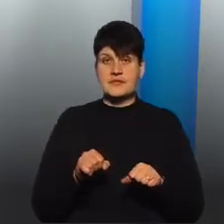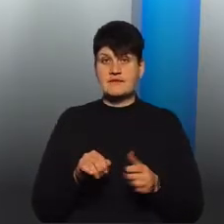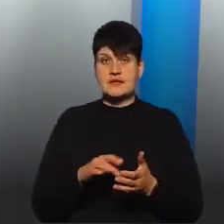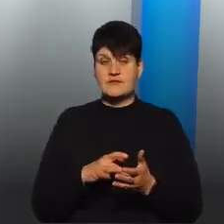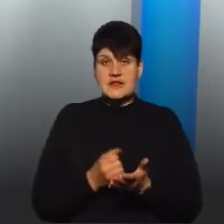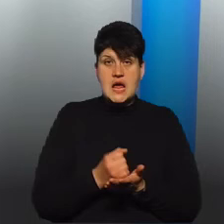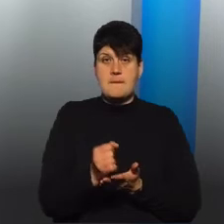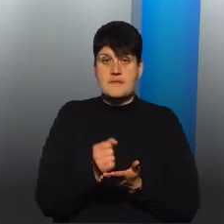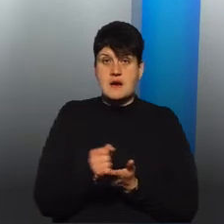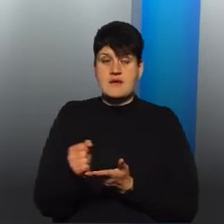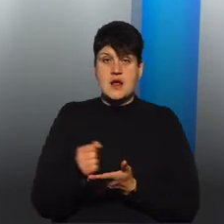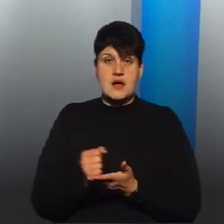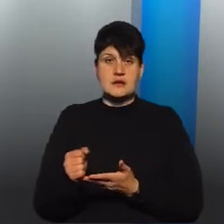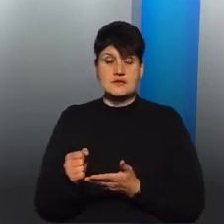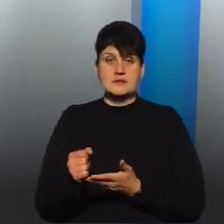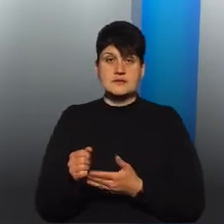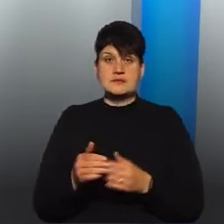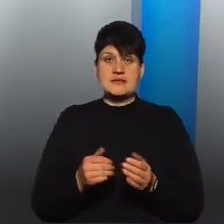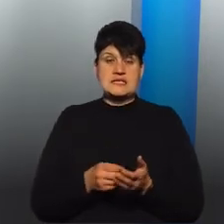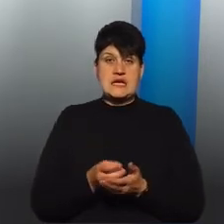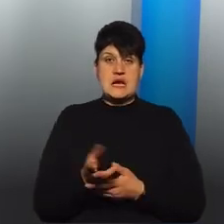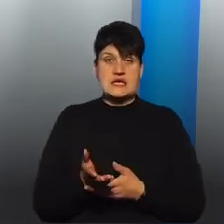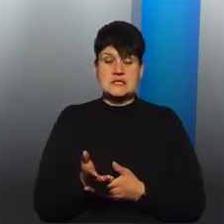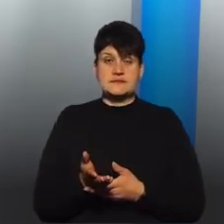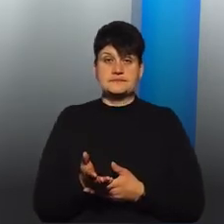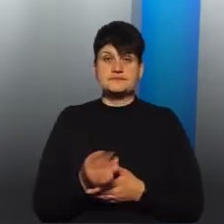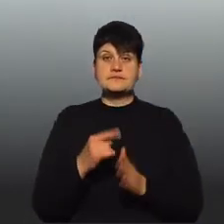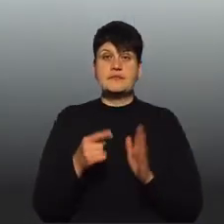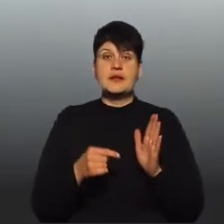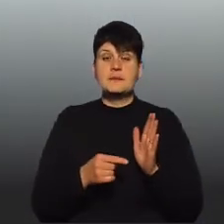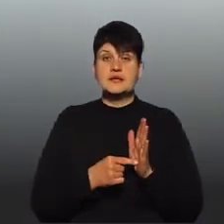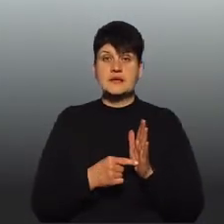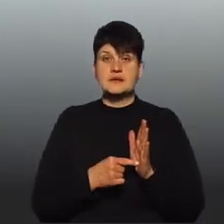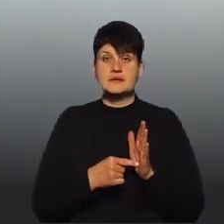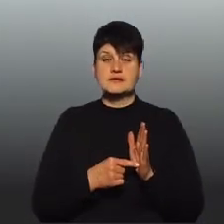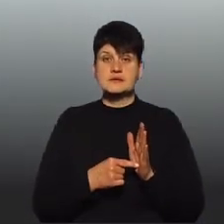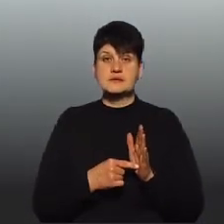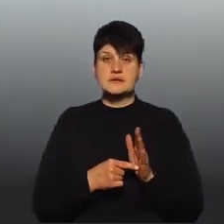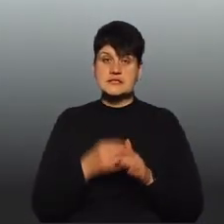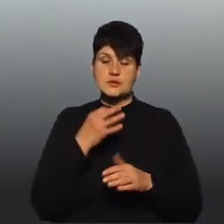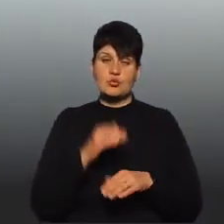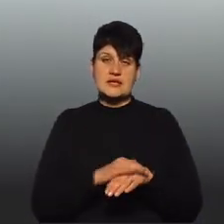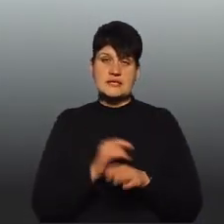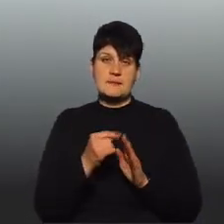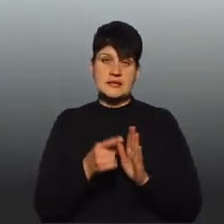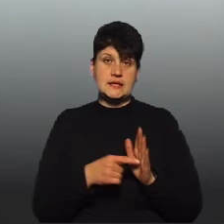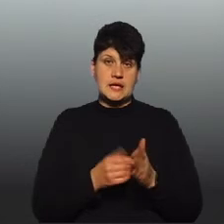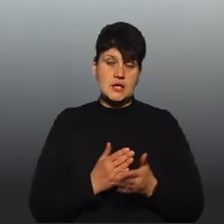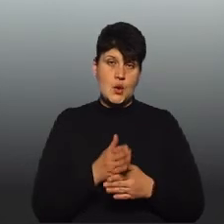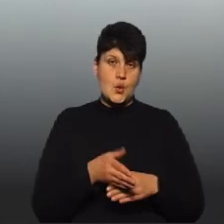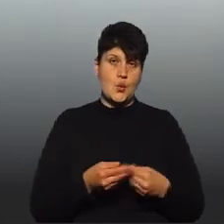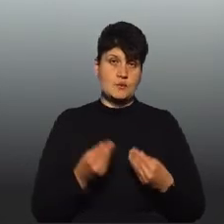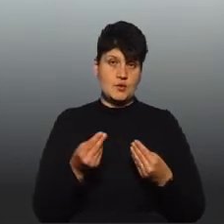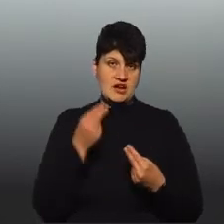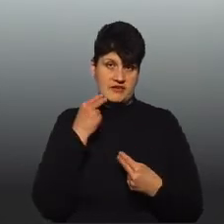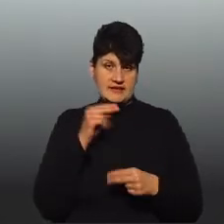лікаря спеціаліста. Ваше запитання, ви можете зараз сказати запитання для нашого гостя про ефективність,